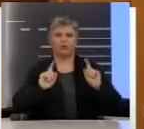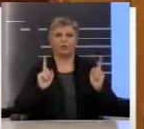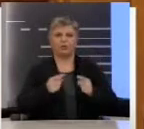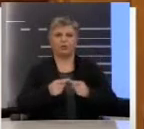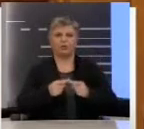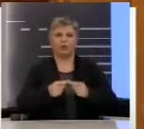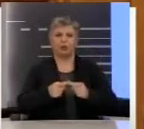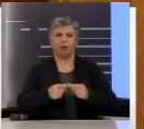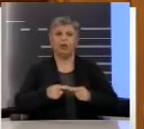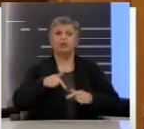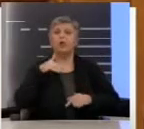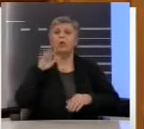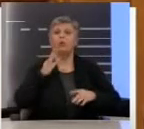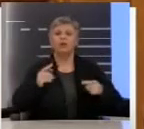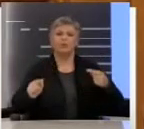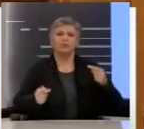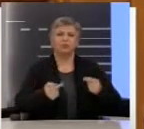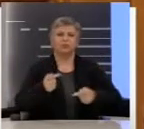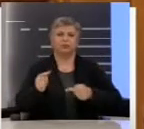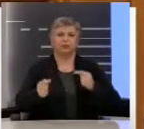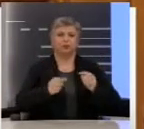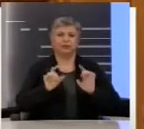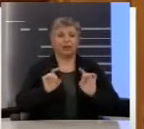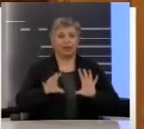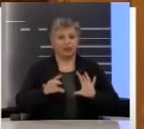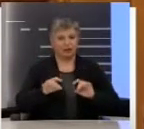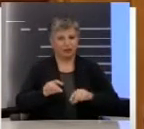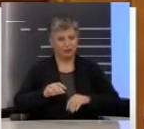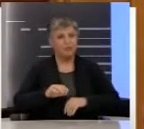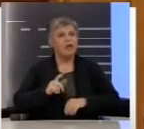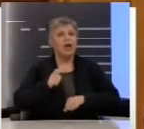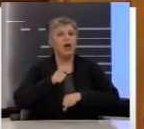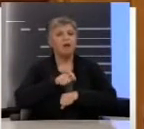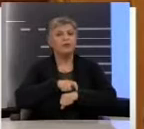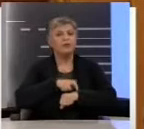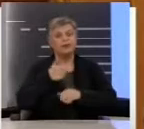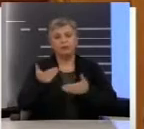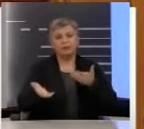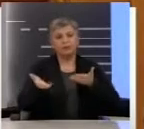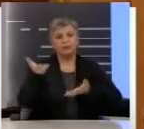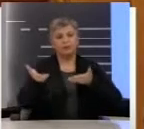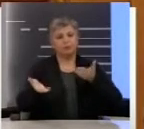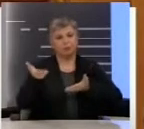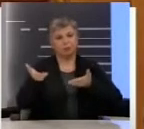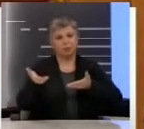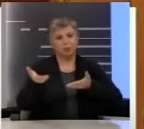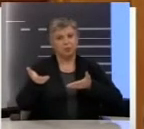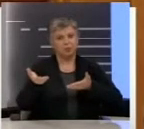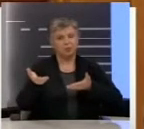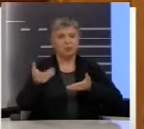μπορούν να κρυφτούν. Και θα αναμετρηθούμε, κυρίες και κύριοι συνάδελφοι, είτε το θέλουμε είτε